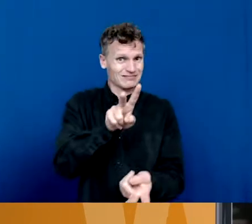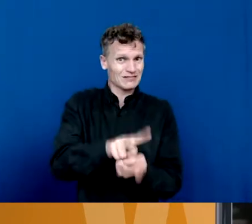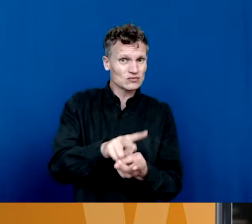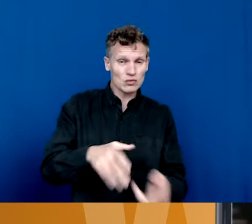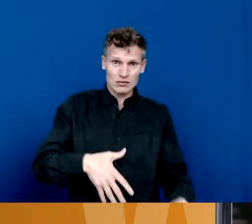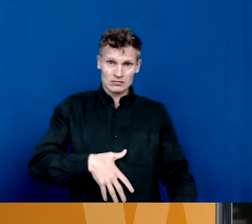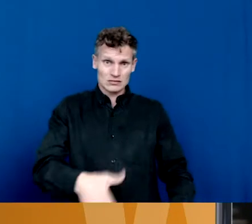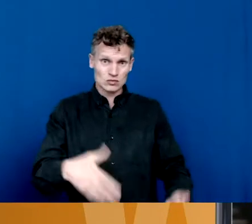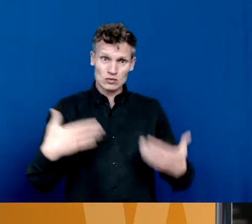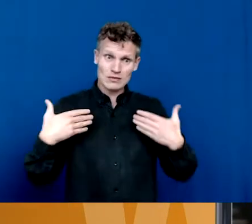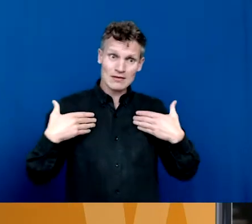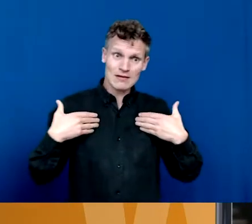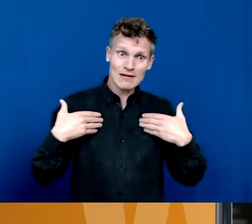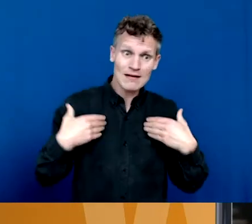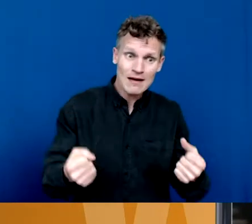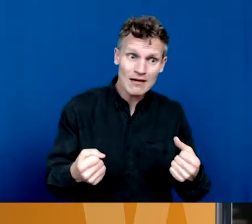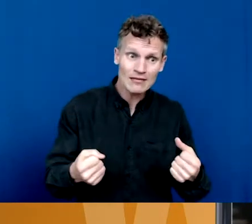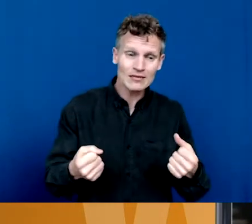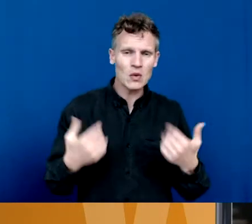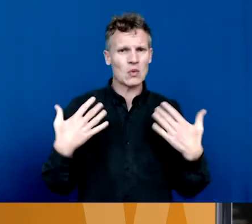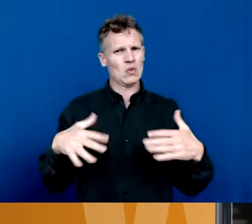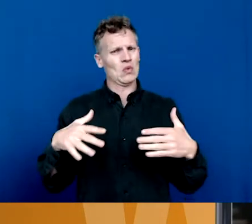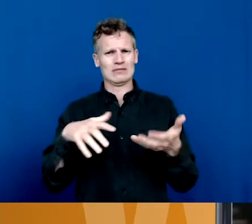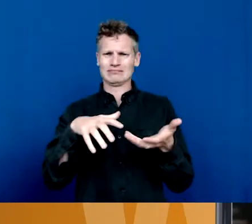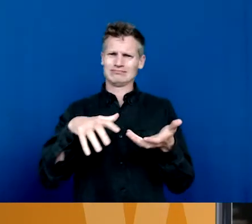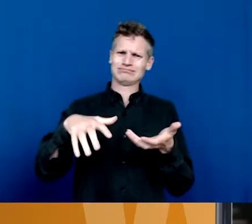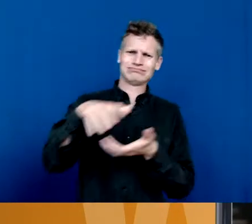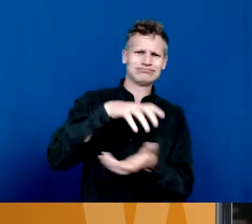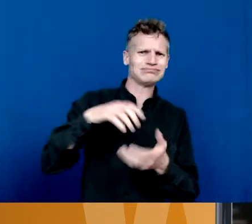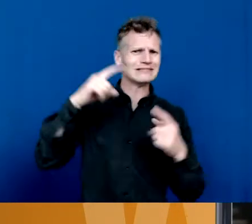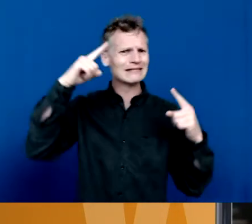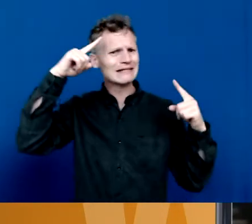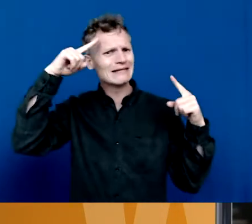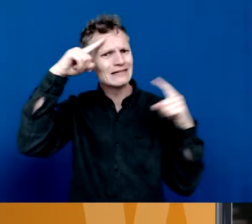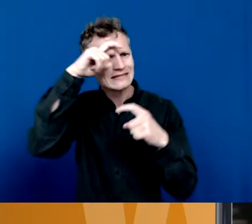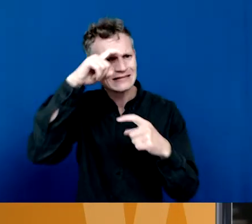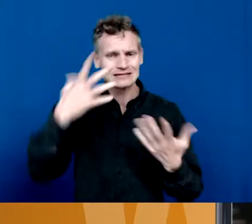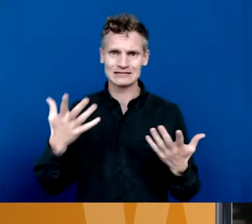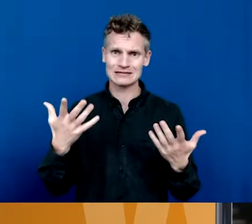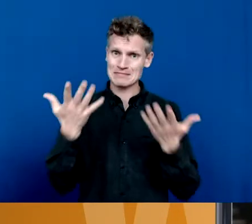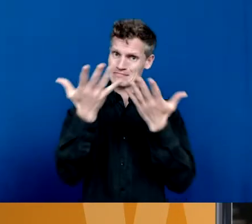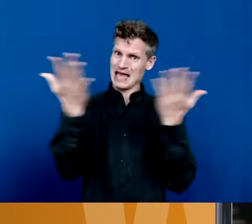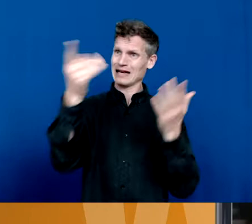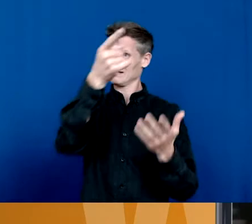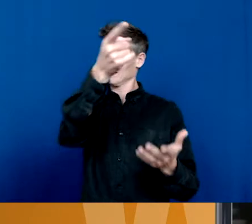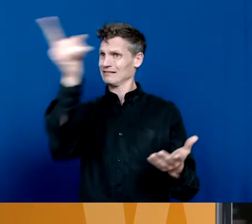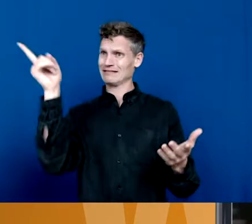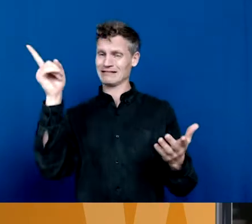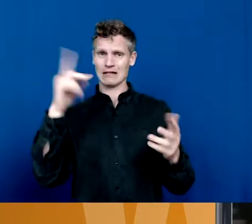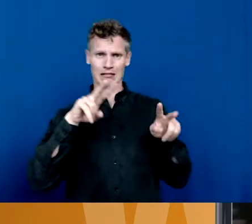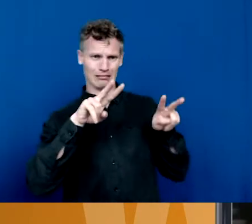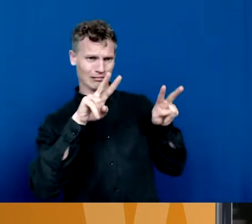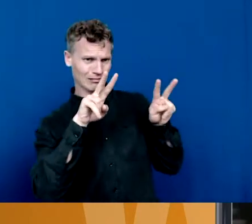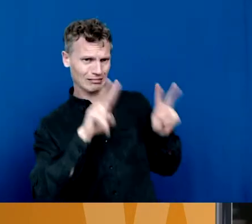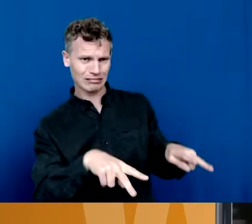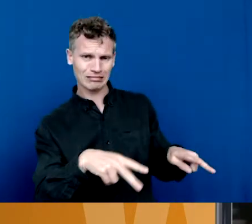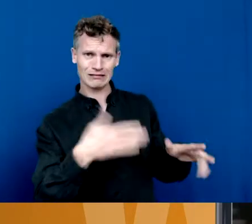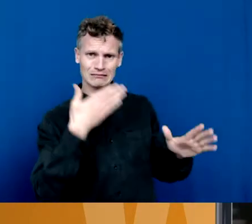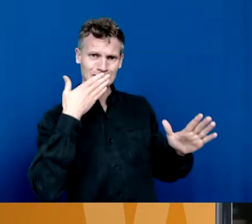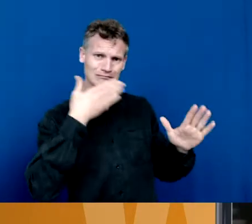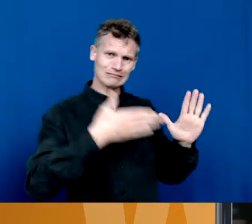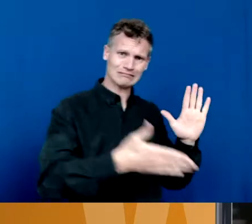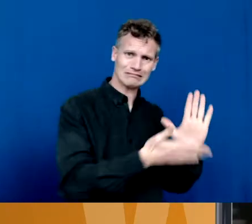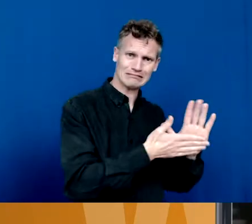jeunes filles handicapées, c'est tellement difficile, en particulier à cause de la stigmatisation, de la discrimination et de